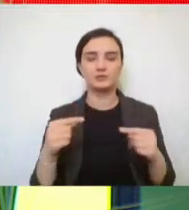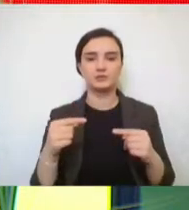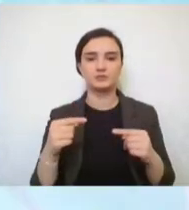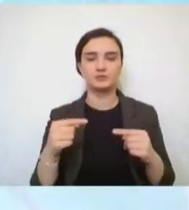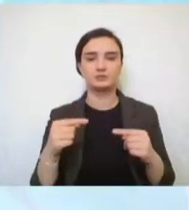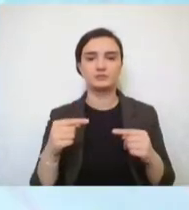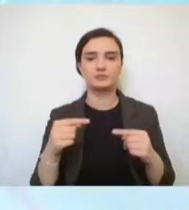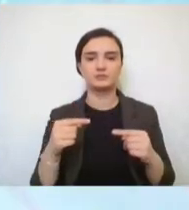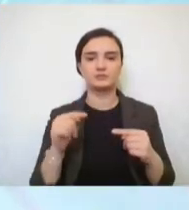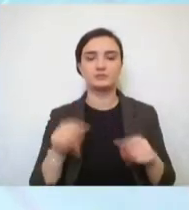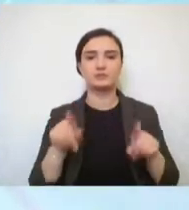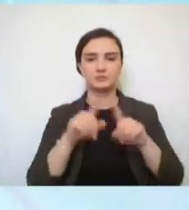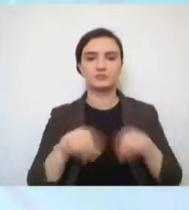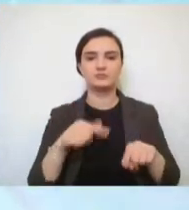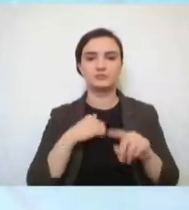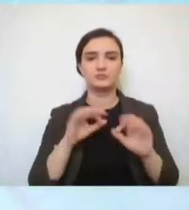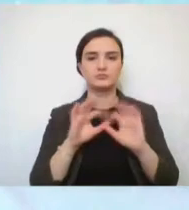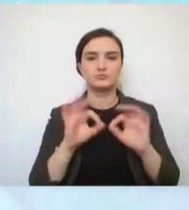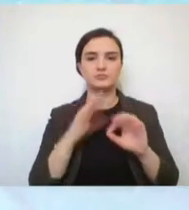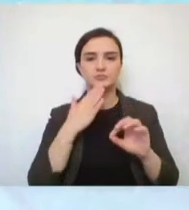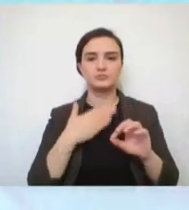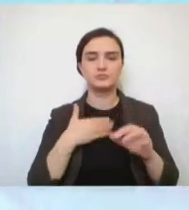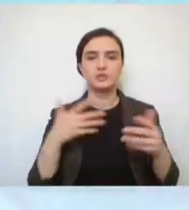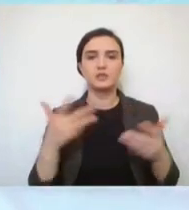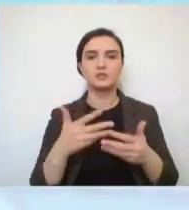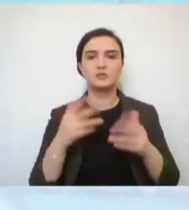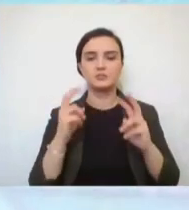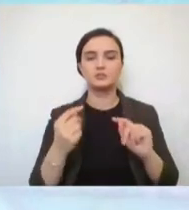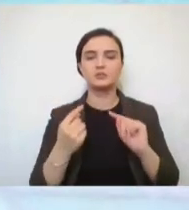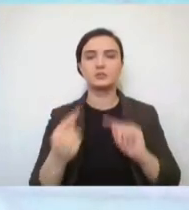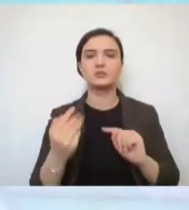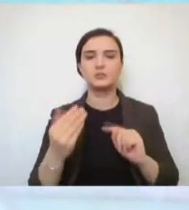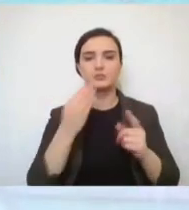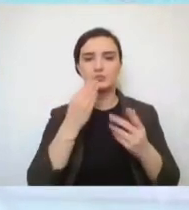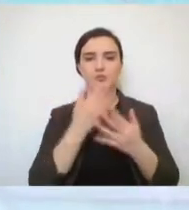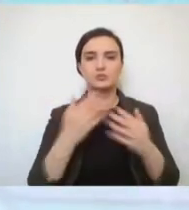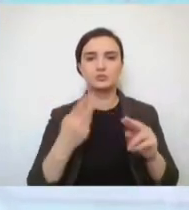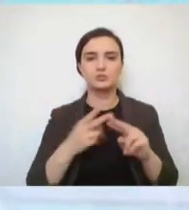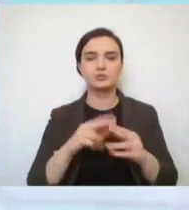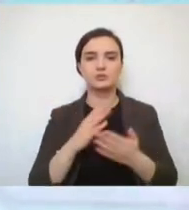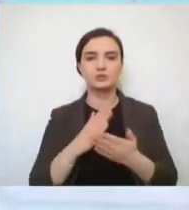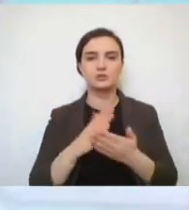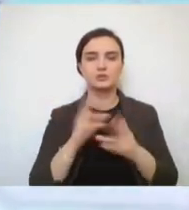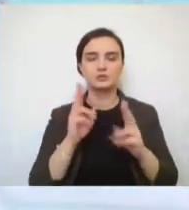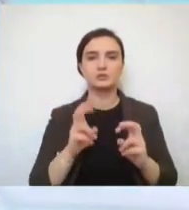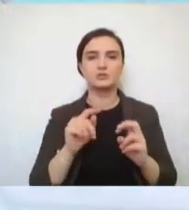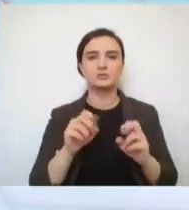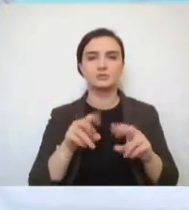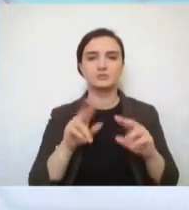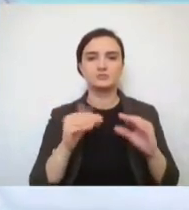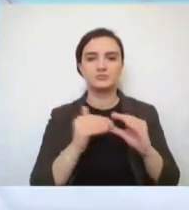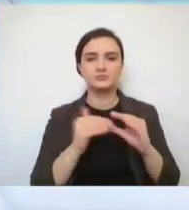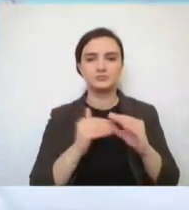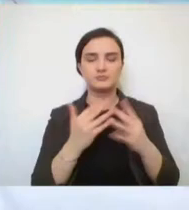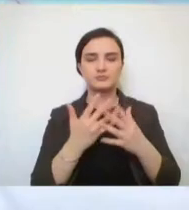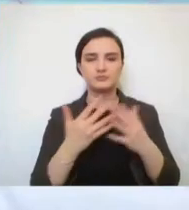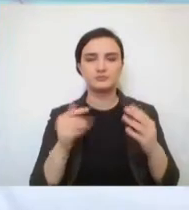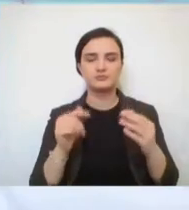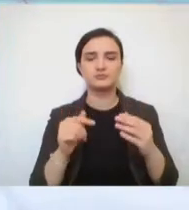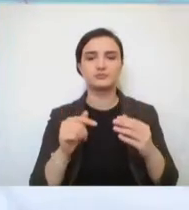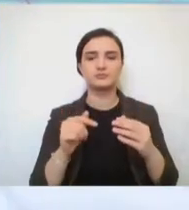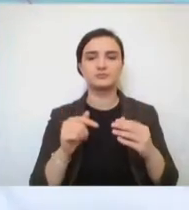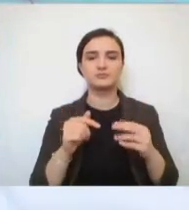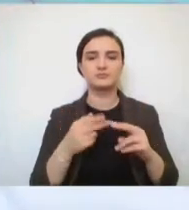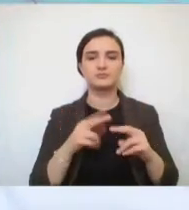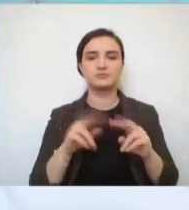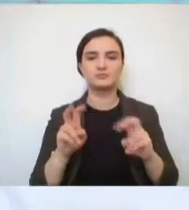აგრეთვე ჩვენ ვაპარაკობთ ხოლმე ანთების საწინააღმდეგო პროდუქტებზე და ეს არის რაფინირებული, ეს არის პროცესირებული,